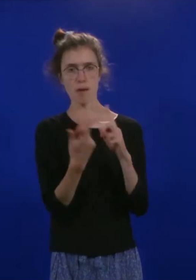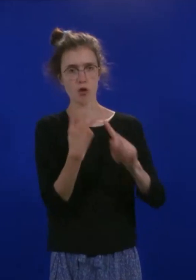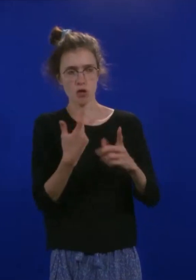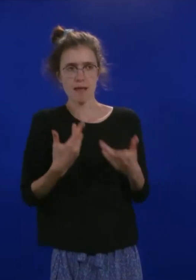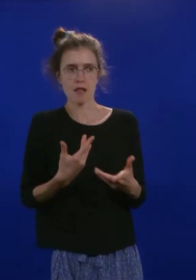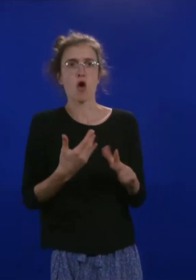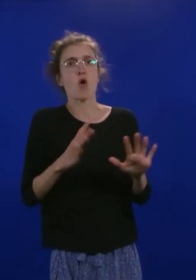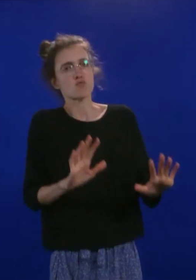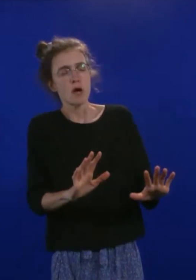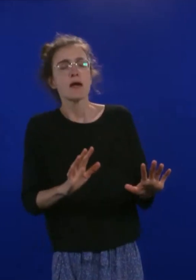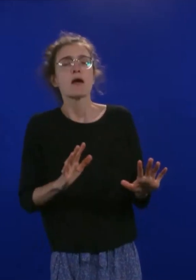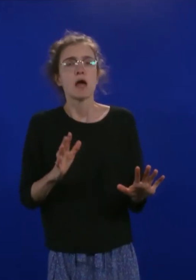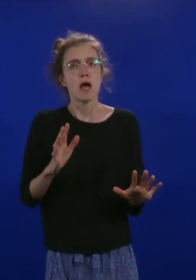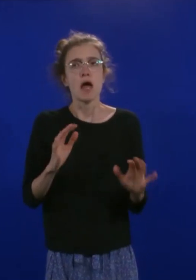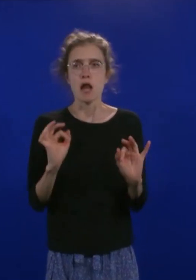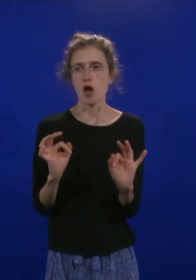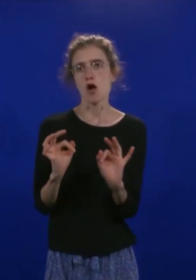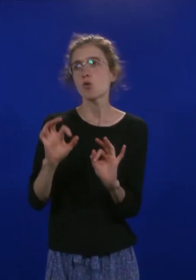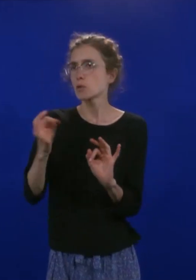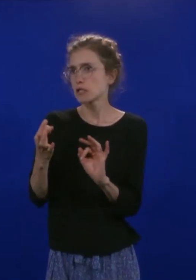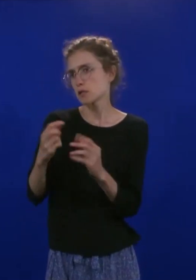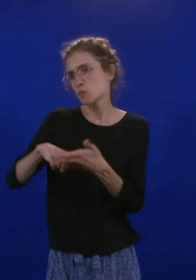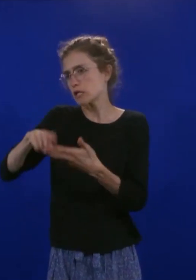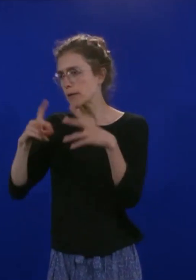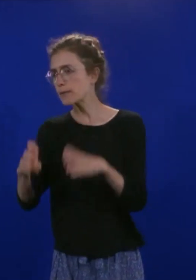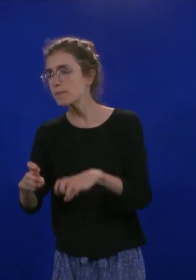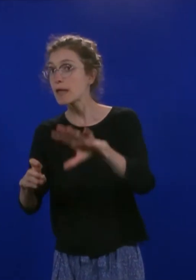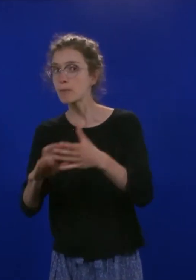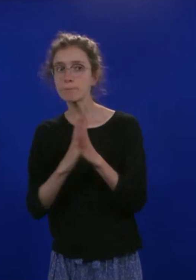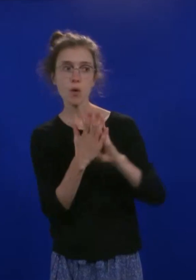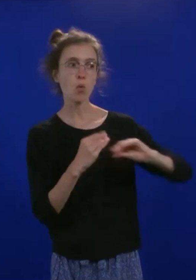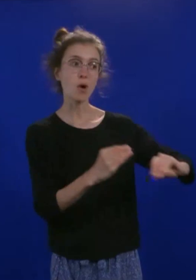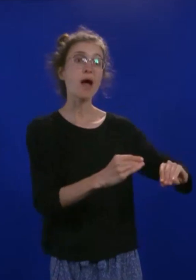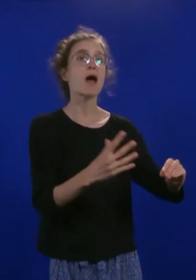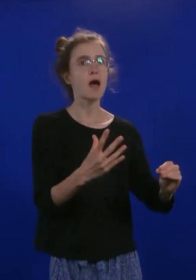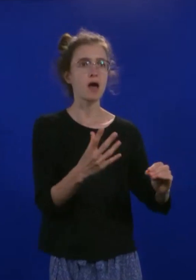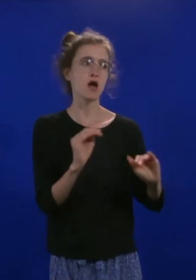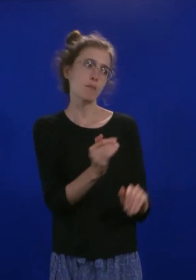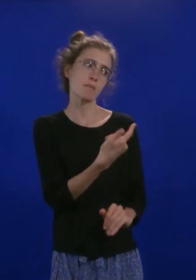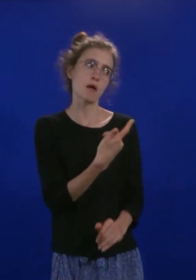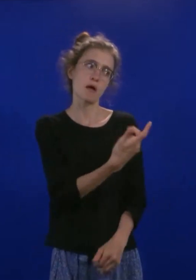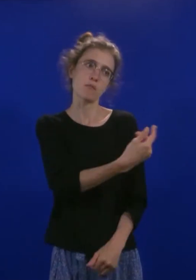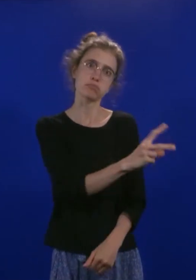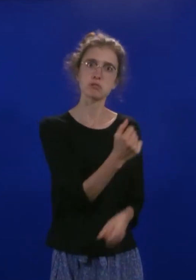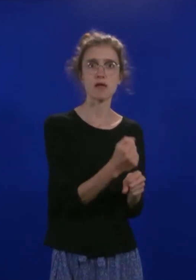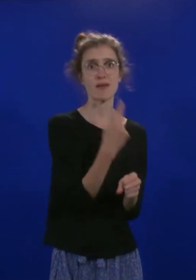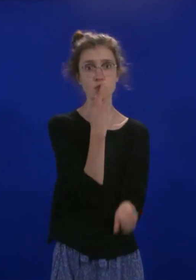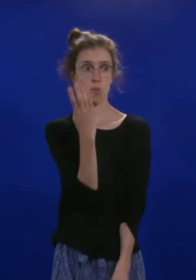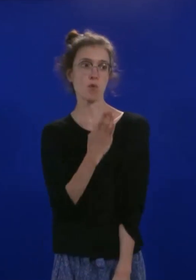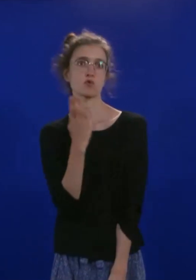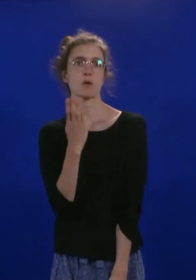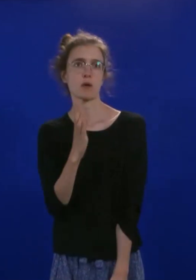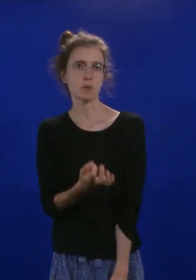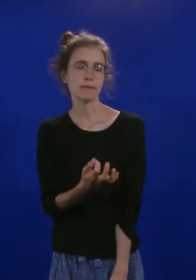concrètes, nous en avons besoin. Donc mes chers collègues de la minorité comme de l'opposition, les élus communistes, comme